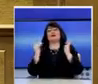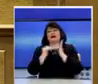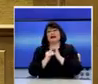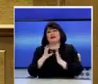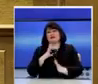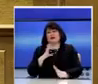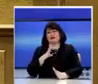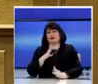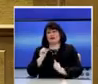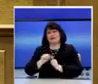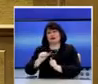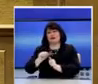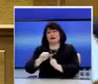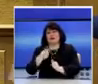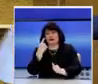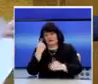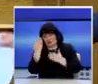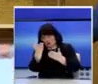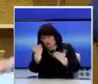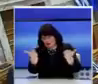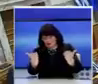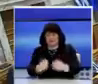2.117.000 πολιτών κάθε μήνα. Ορίστε.